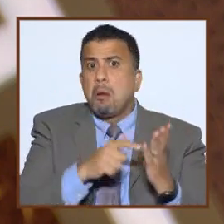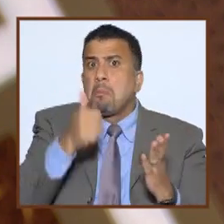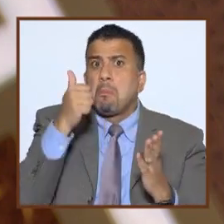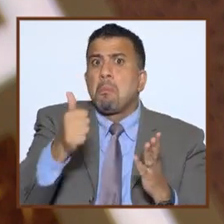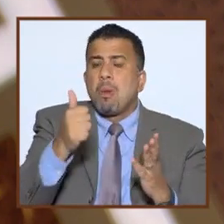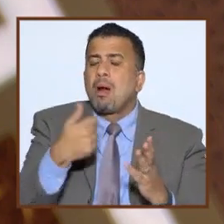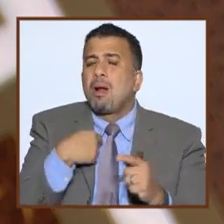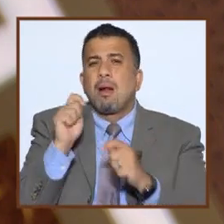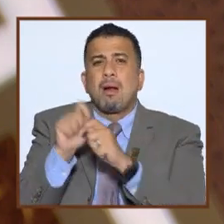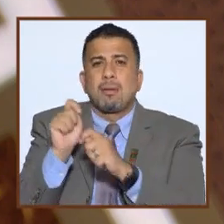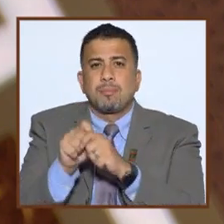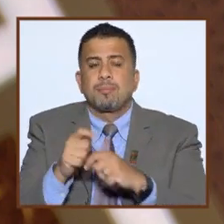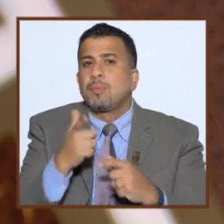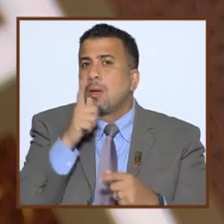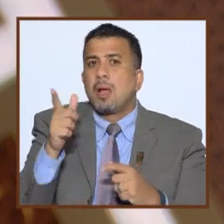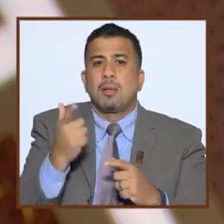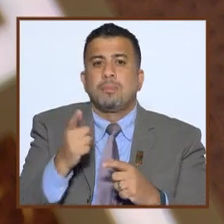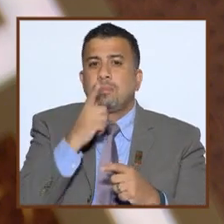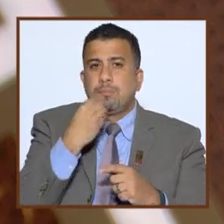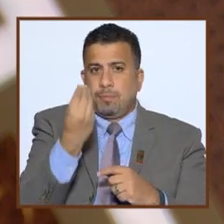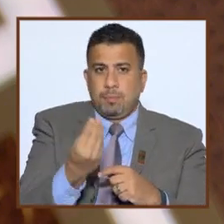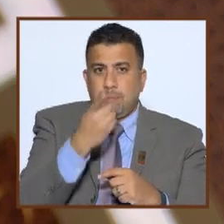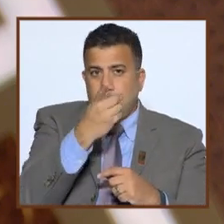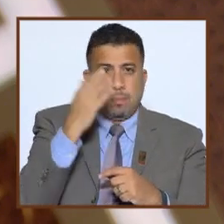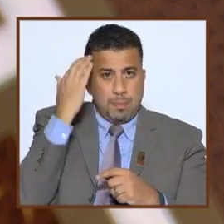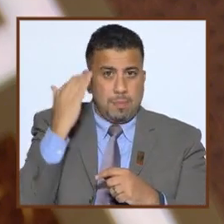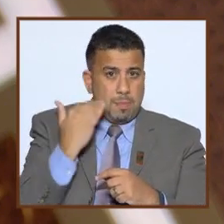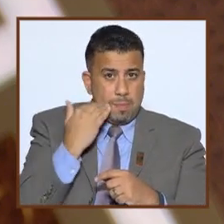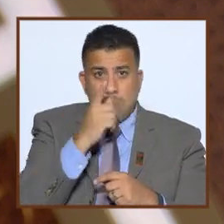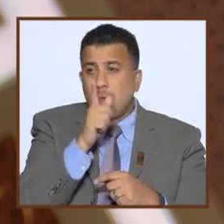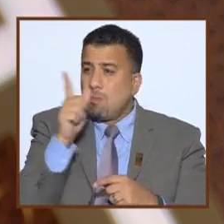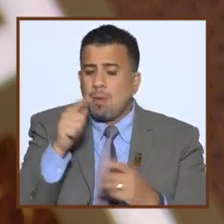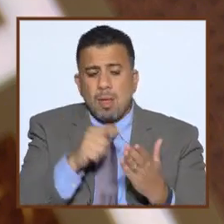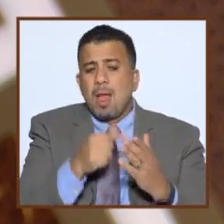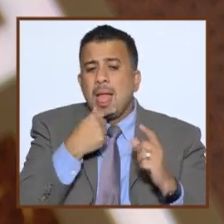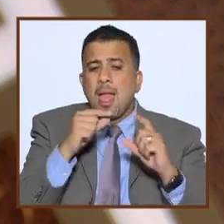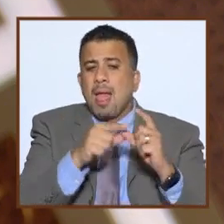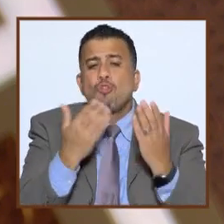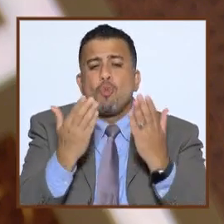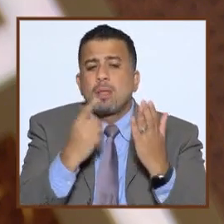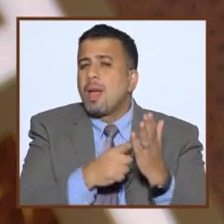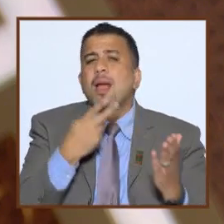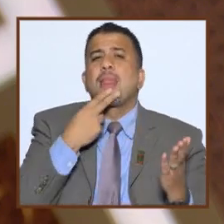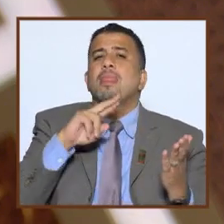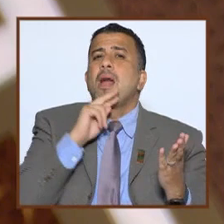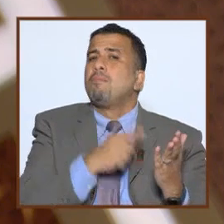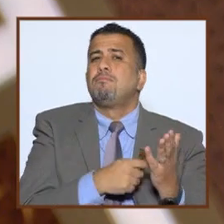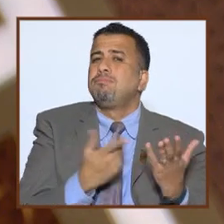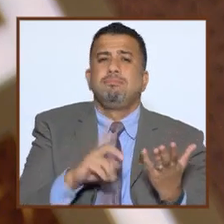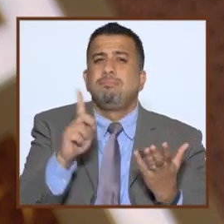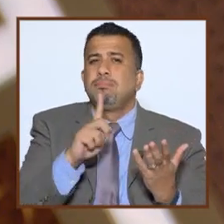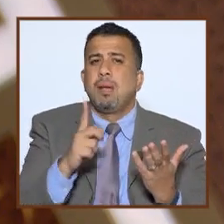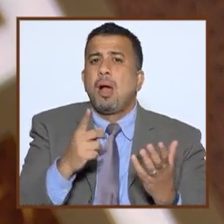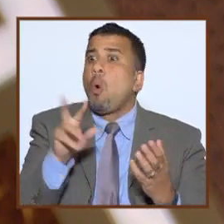بارك الله فيك همم يقول الله جل وعلا ان عليك الا البلاغ فانت بلغتيها خلاص يعني انت الان لا